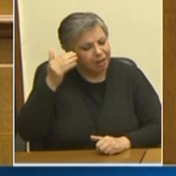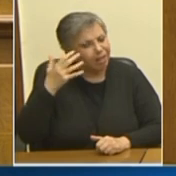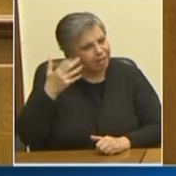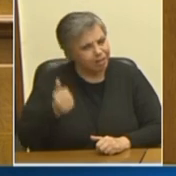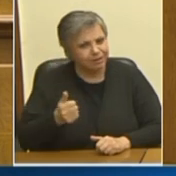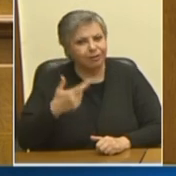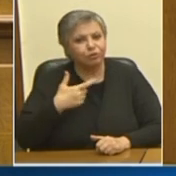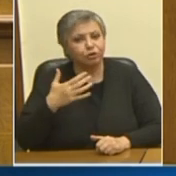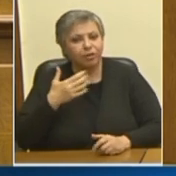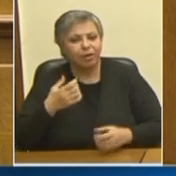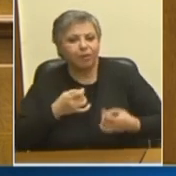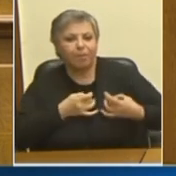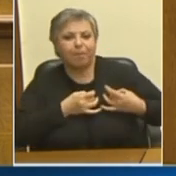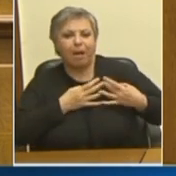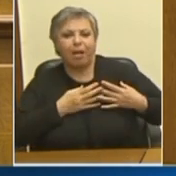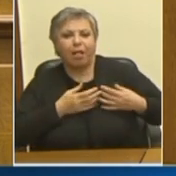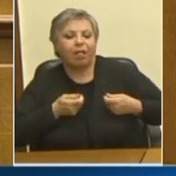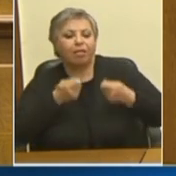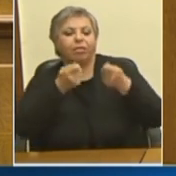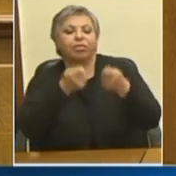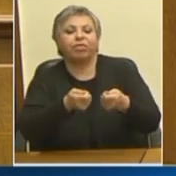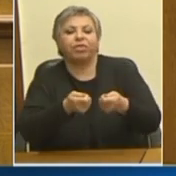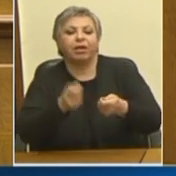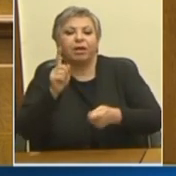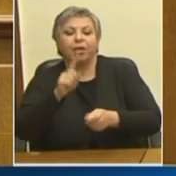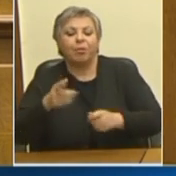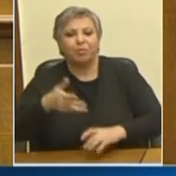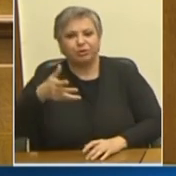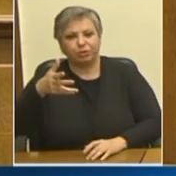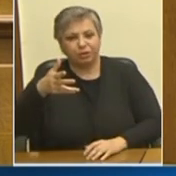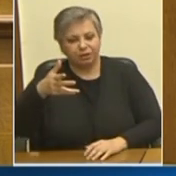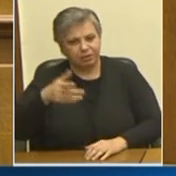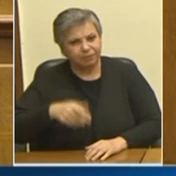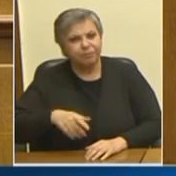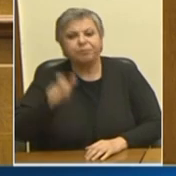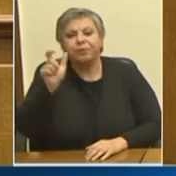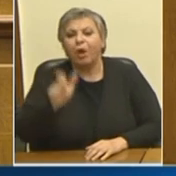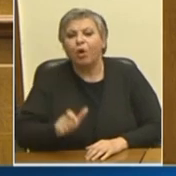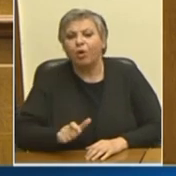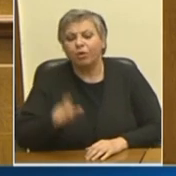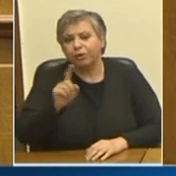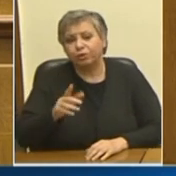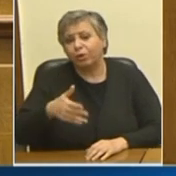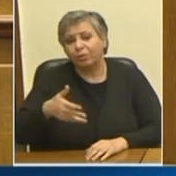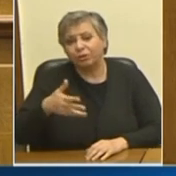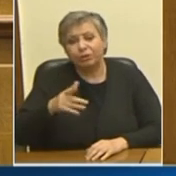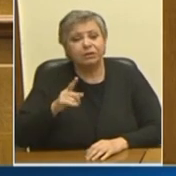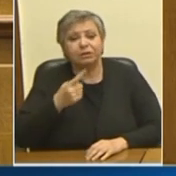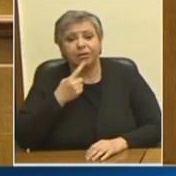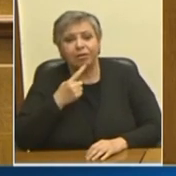τον μπαλάκι στο Μητσοτάκη, ο οποίος Μητσοτάκης κάνει το εξής έγκλημα. Λέει, δεν του αρέσει η